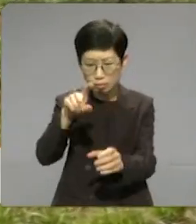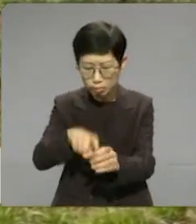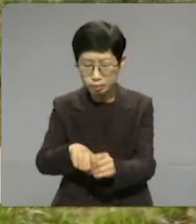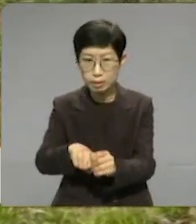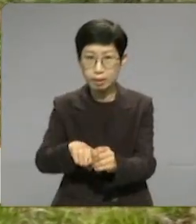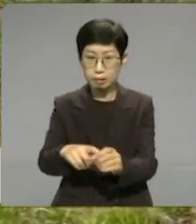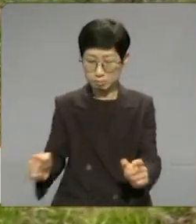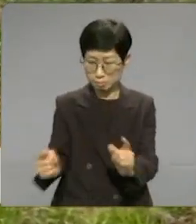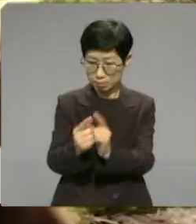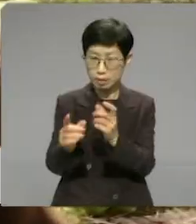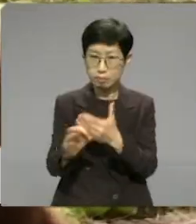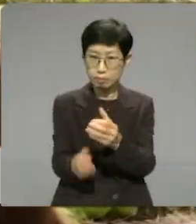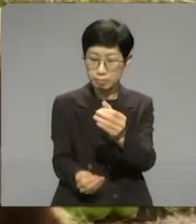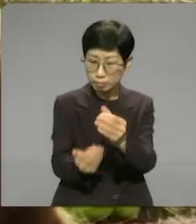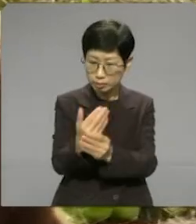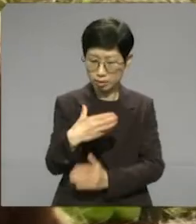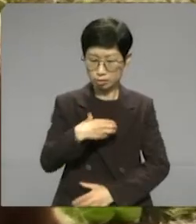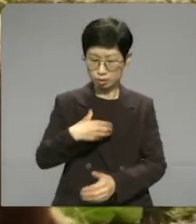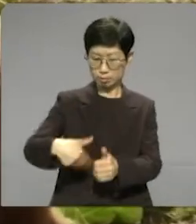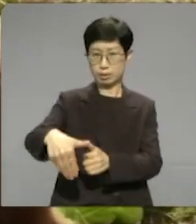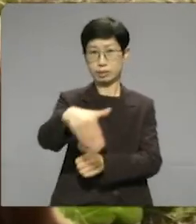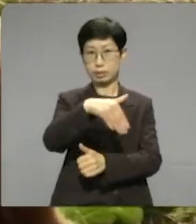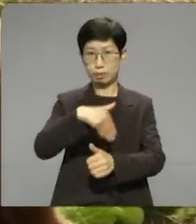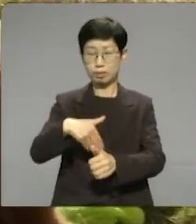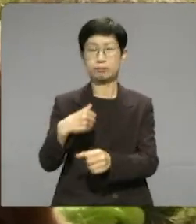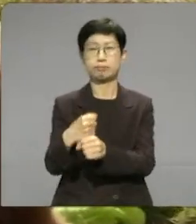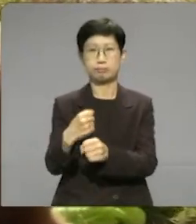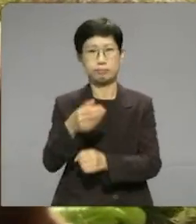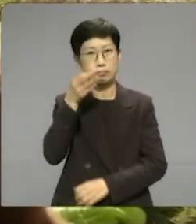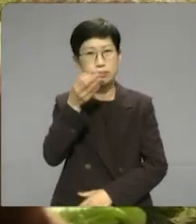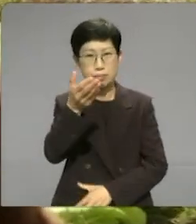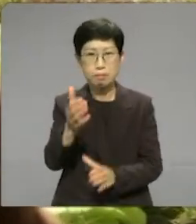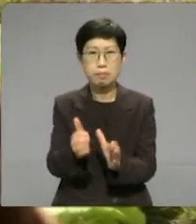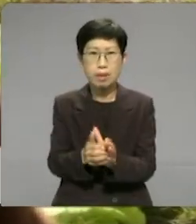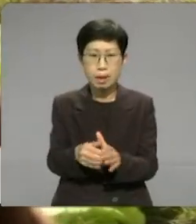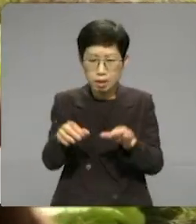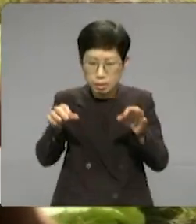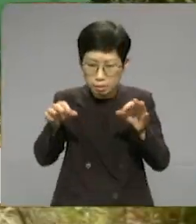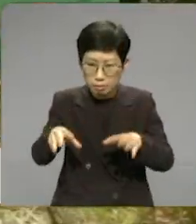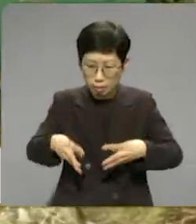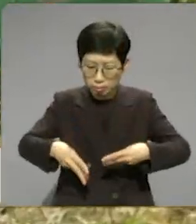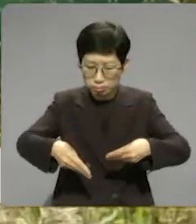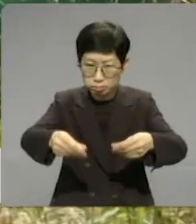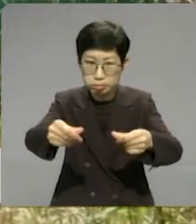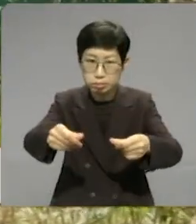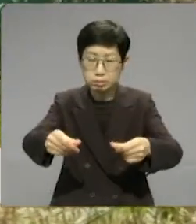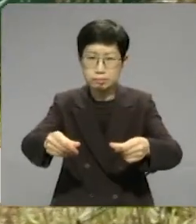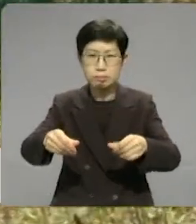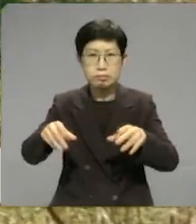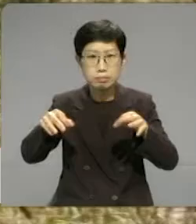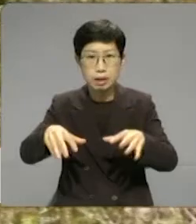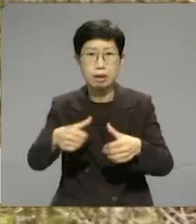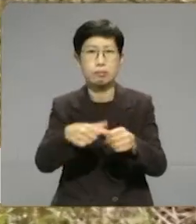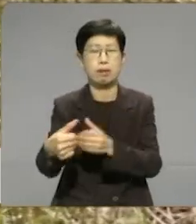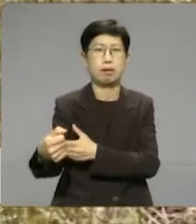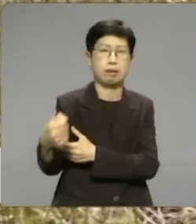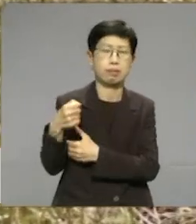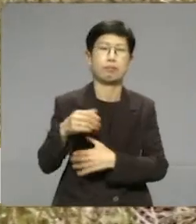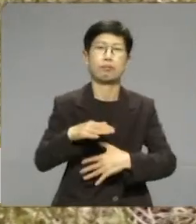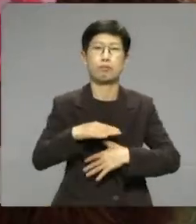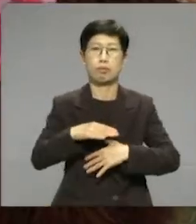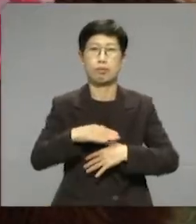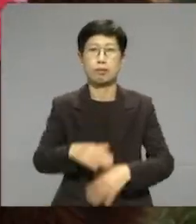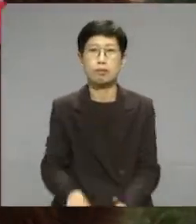만나면 벌어질 수 있는 상황을 기획했다요 순식간에 곳곳을 쑥대밭으로 만든 흙꿈 정말